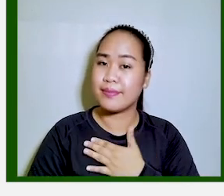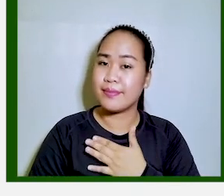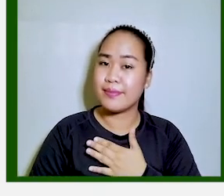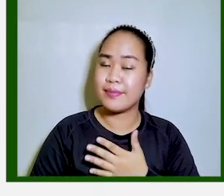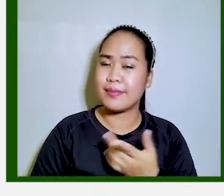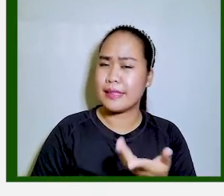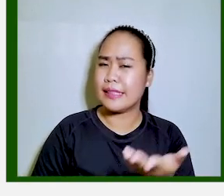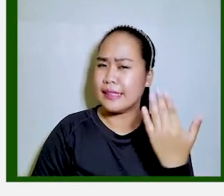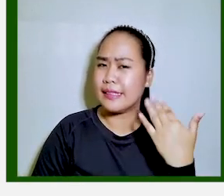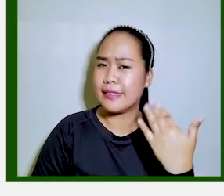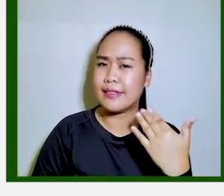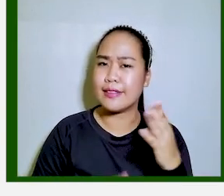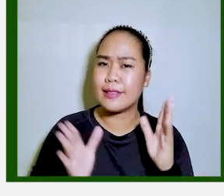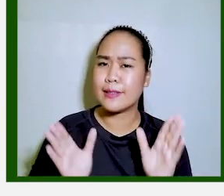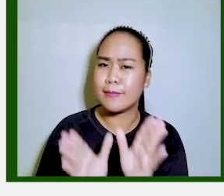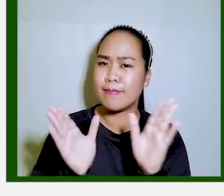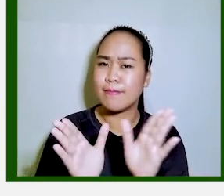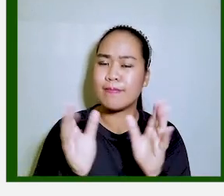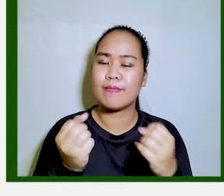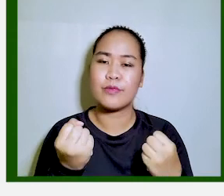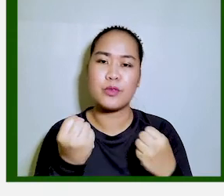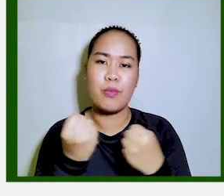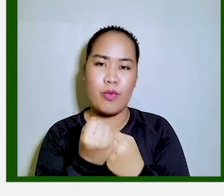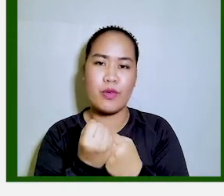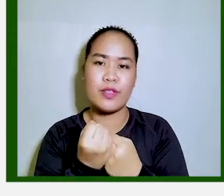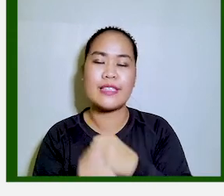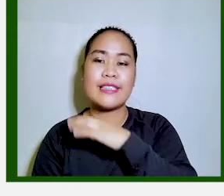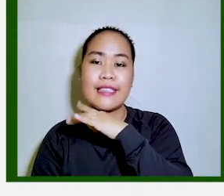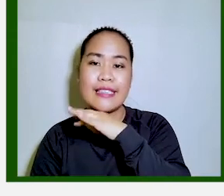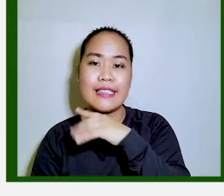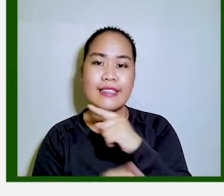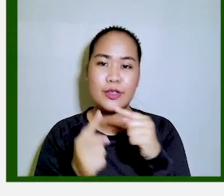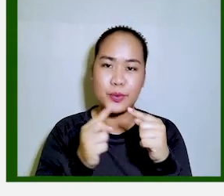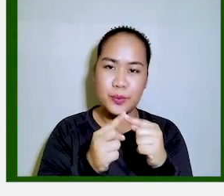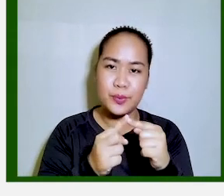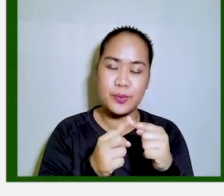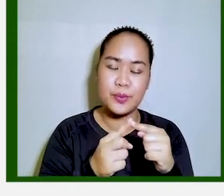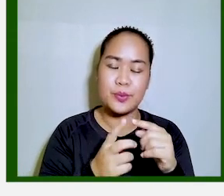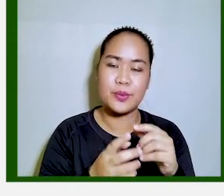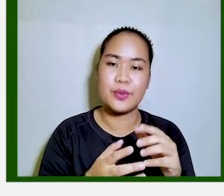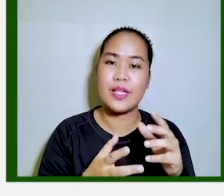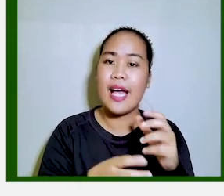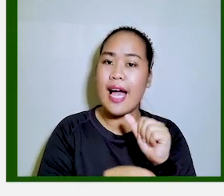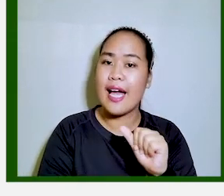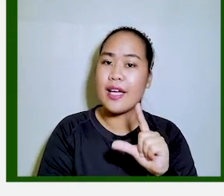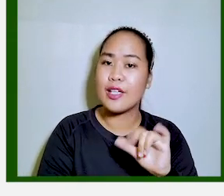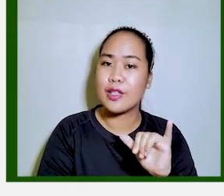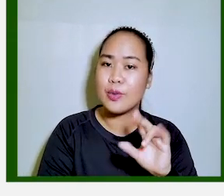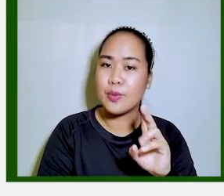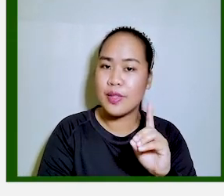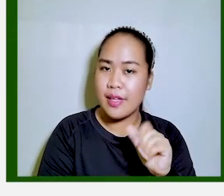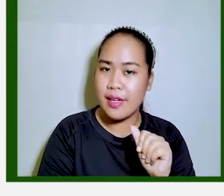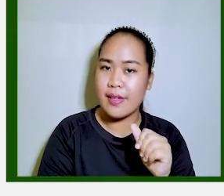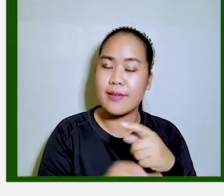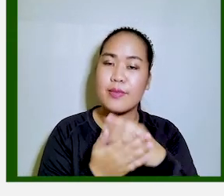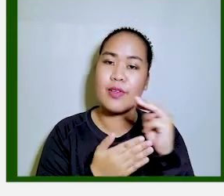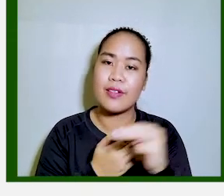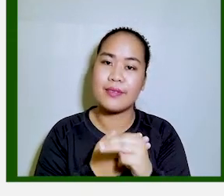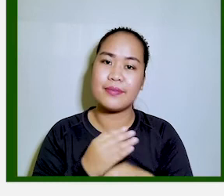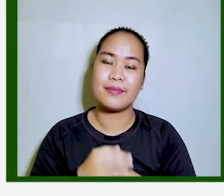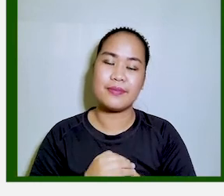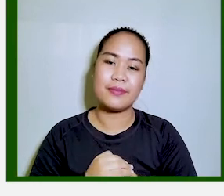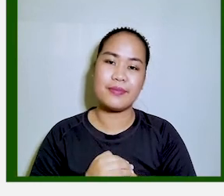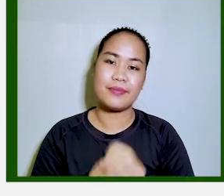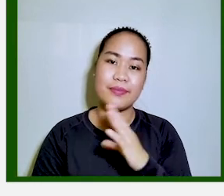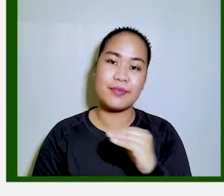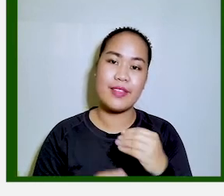sa ating mga kabarangay na to support our Basura to Ayuda program. And meron po tayong isang